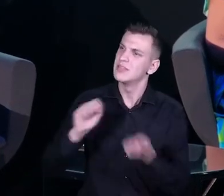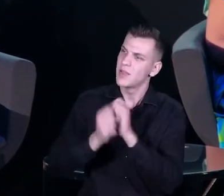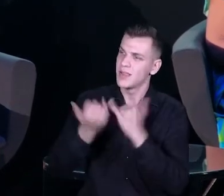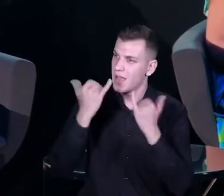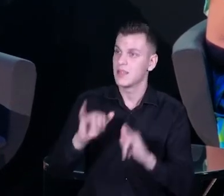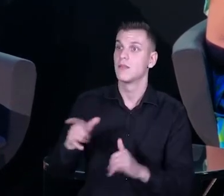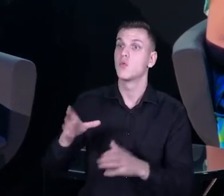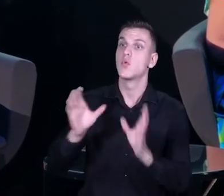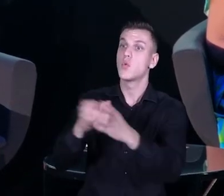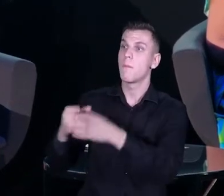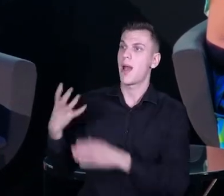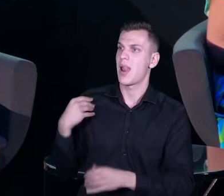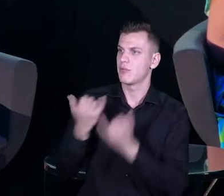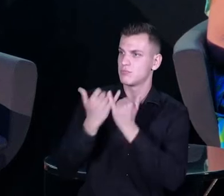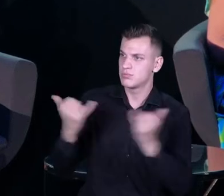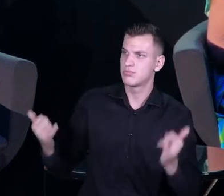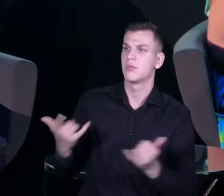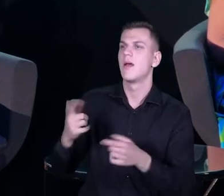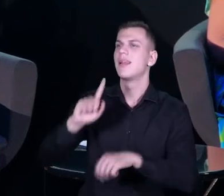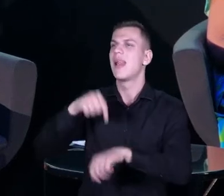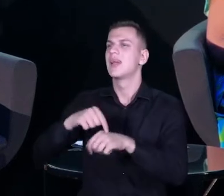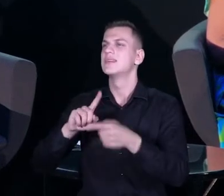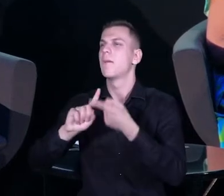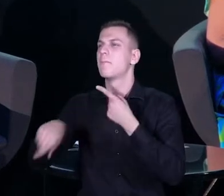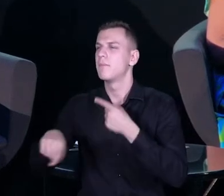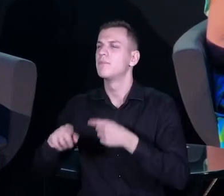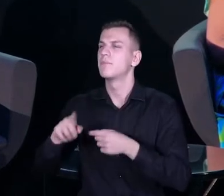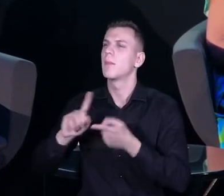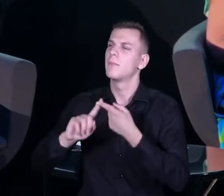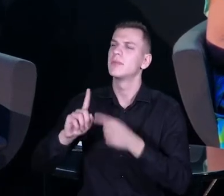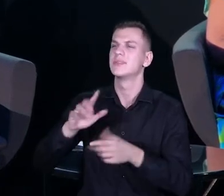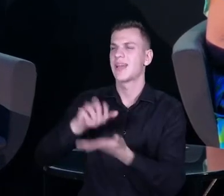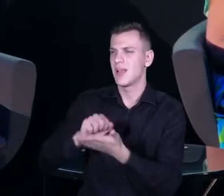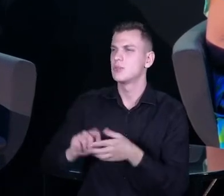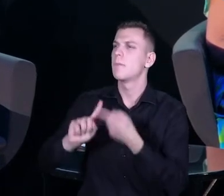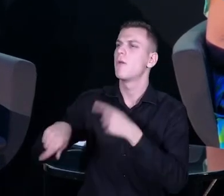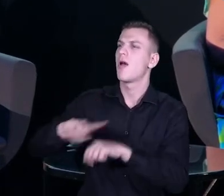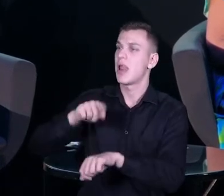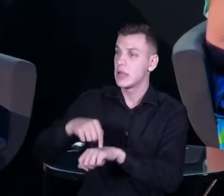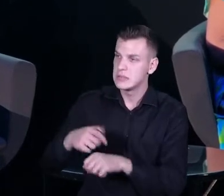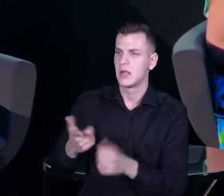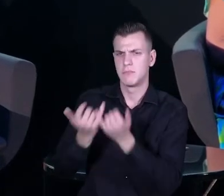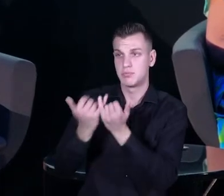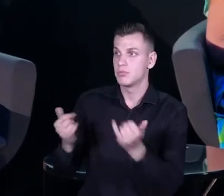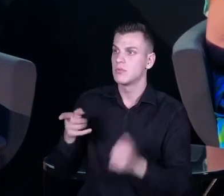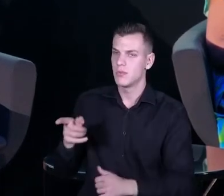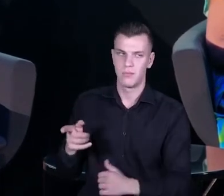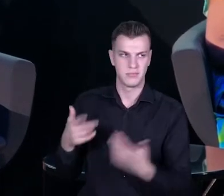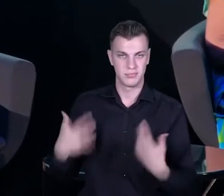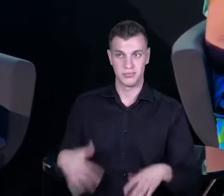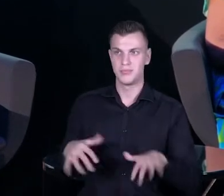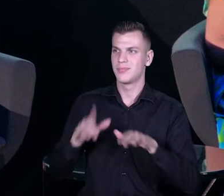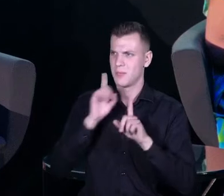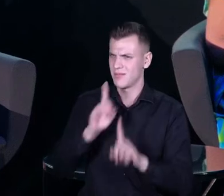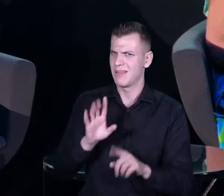grupach wiekowych, kanony i tak dalej, to rzeczywiście jest bardzo, bardzo rozwijające i